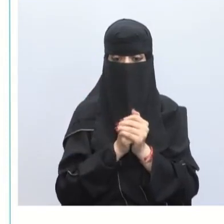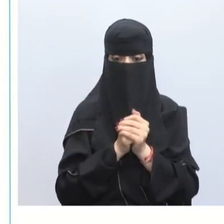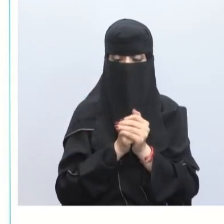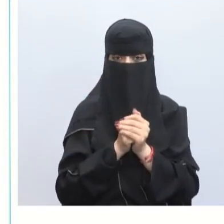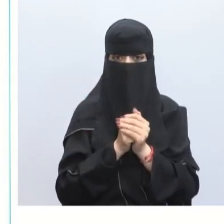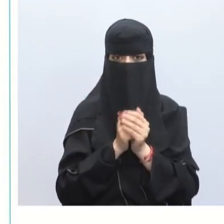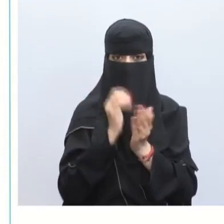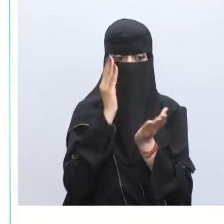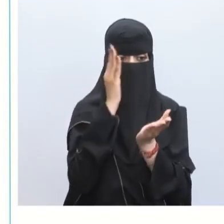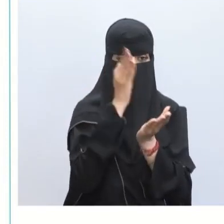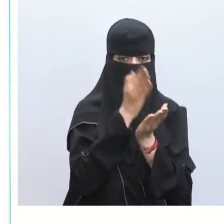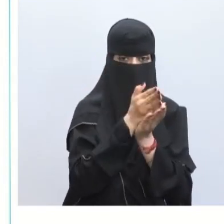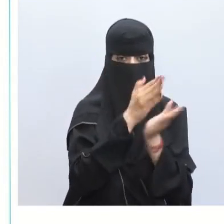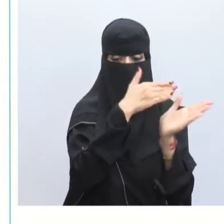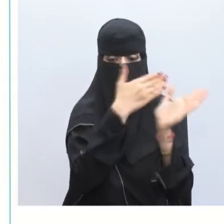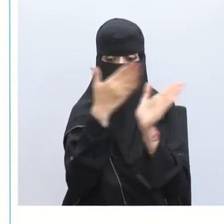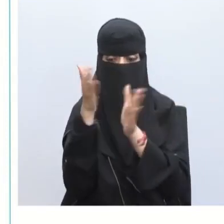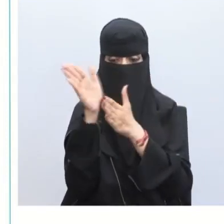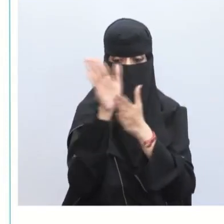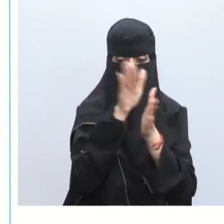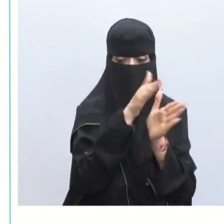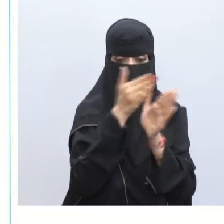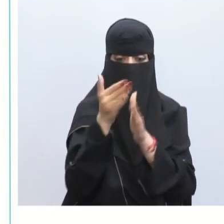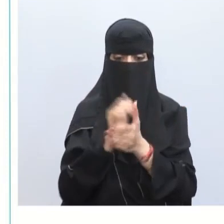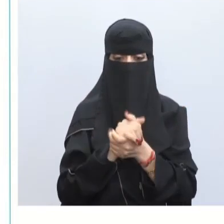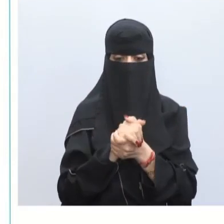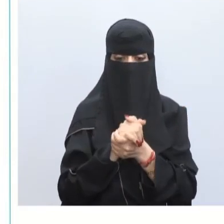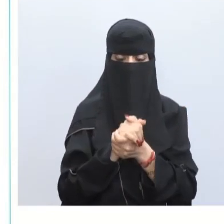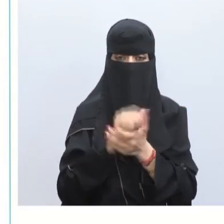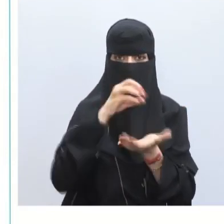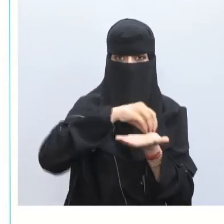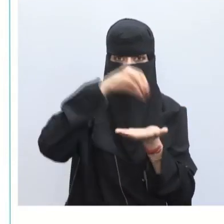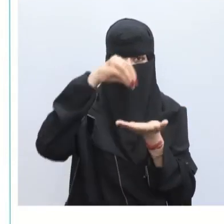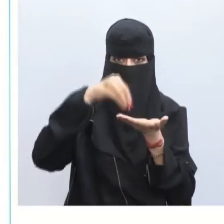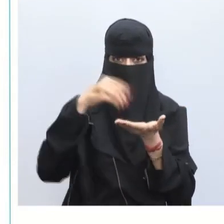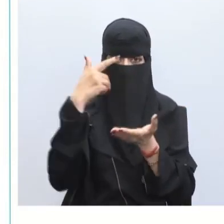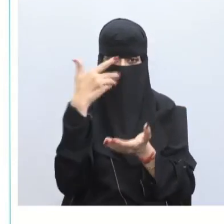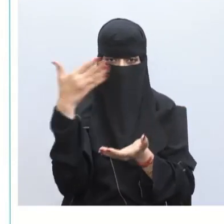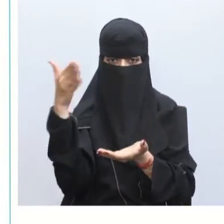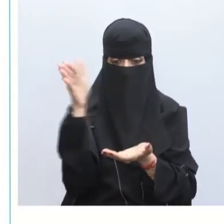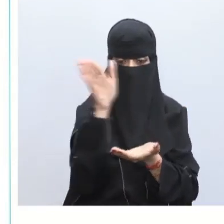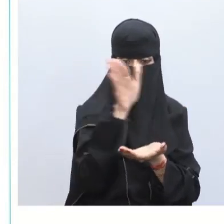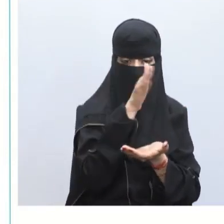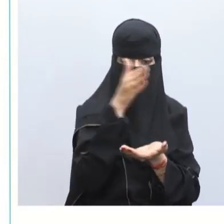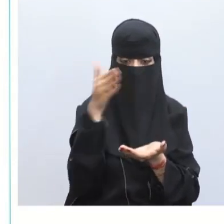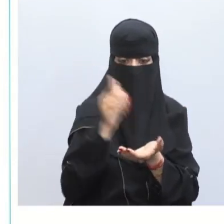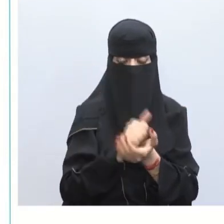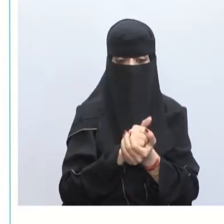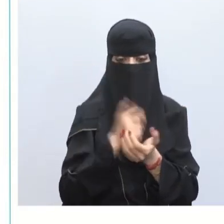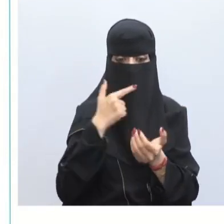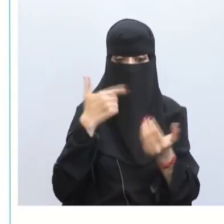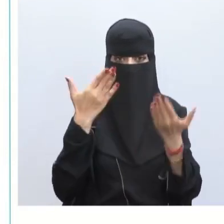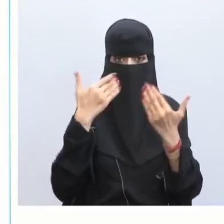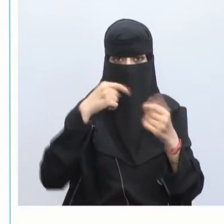رابعا اتجاه الرياح تنقل الرياح